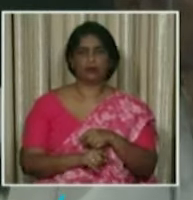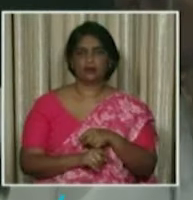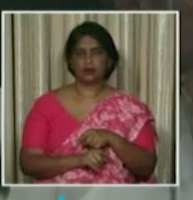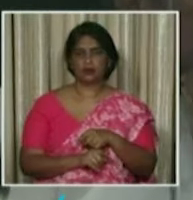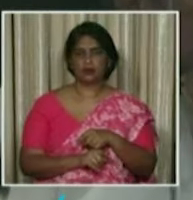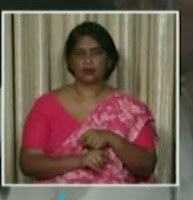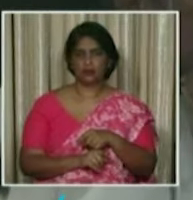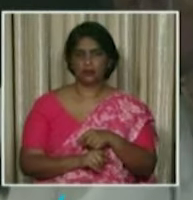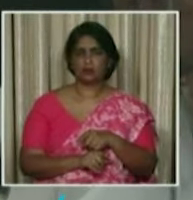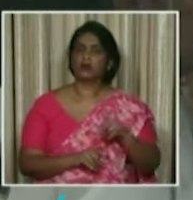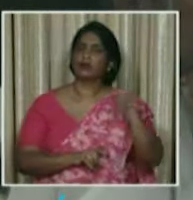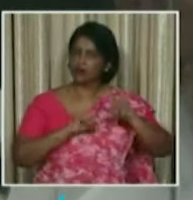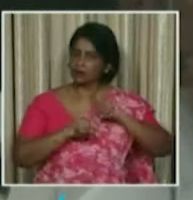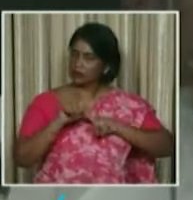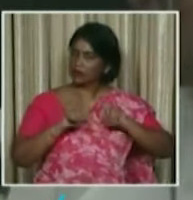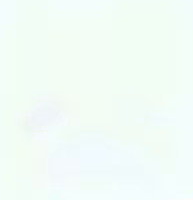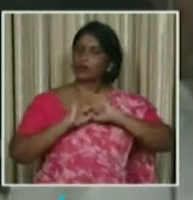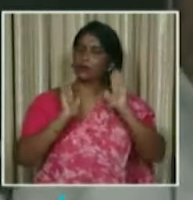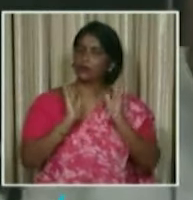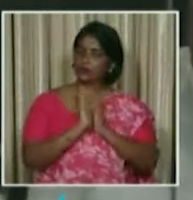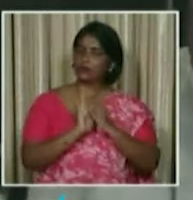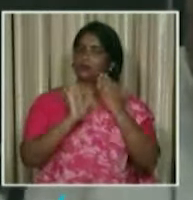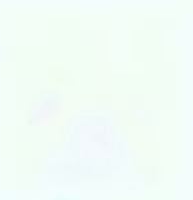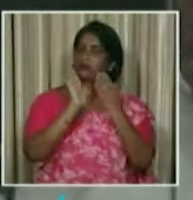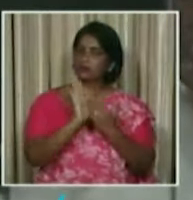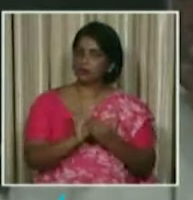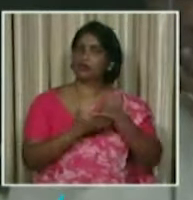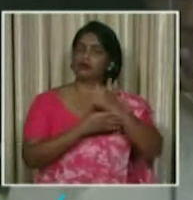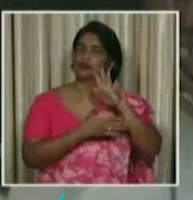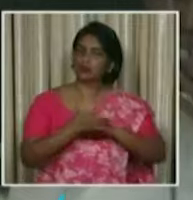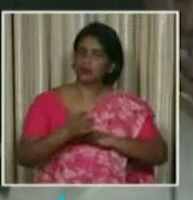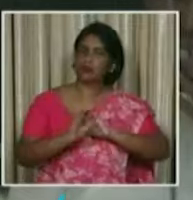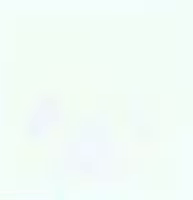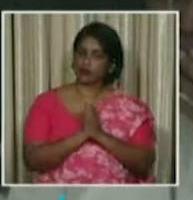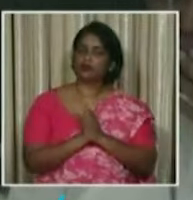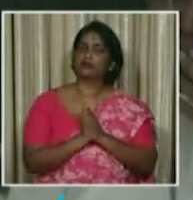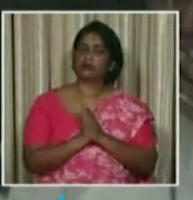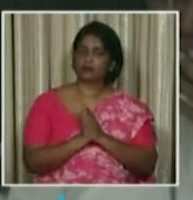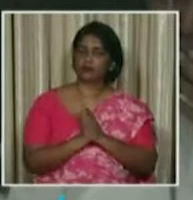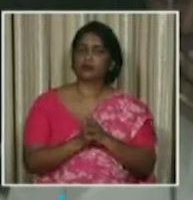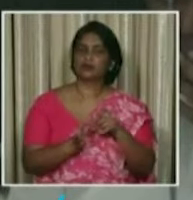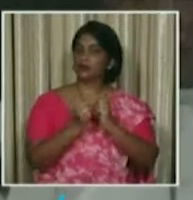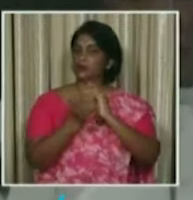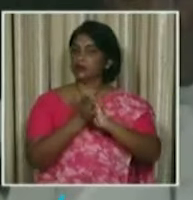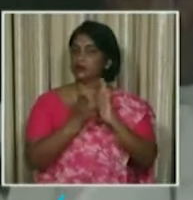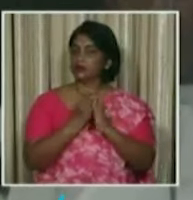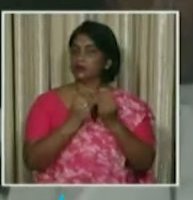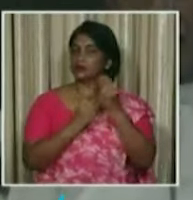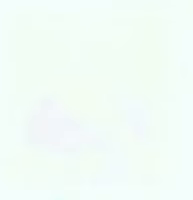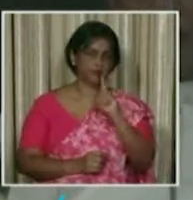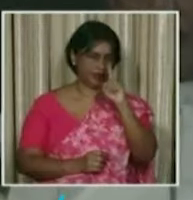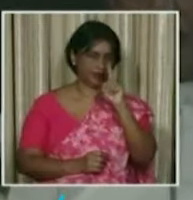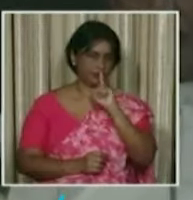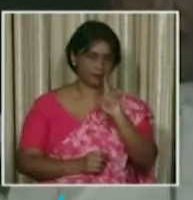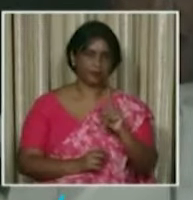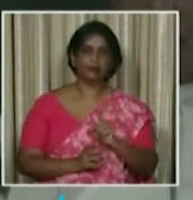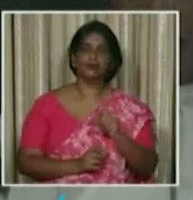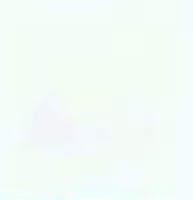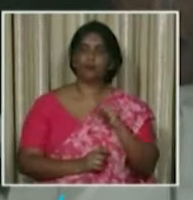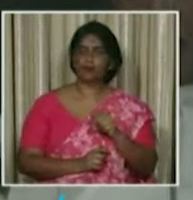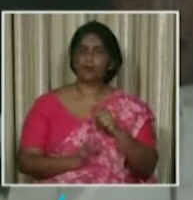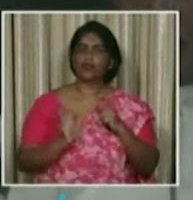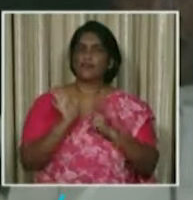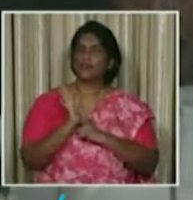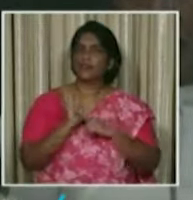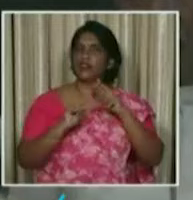නැහැ. සාකච්ඡා වෙච්ච, ඉදිරිපත් වෙච්ච ලියකියවිලි සියලු දේ අපි සභාගත කරනවා. එතන දෙකක් කියන්න ඕන. මේ